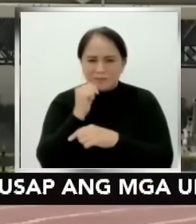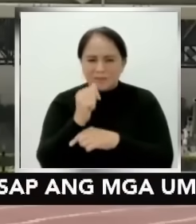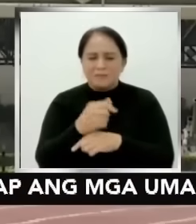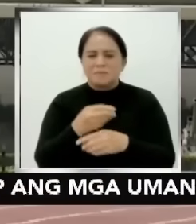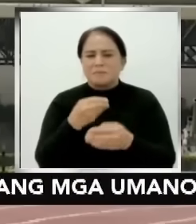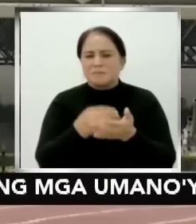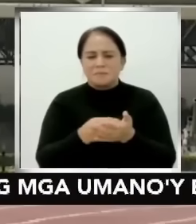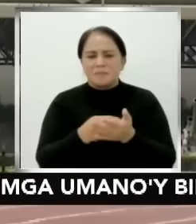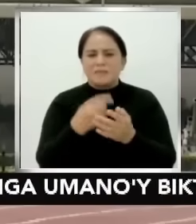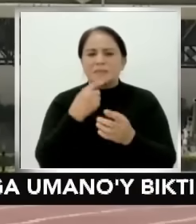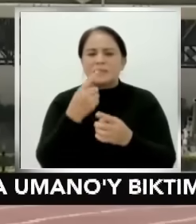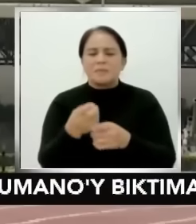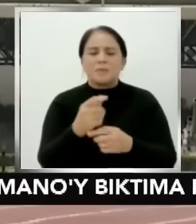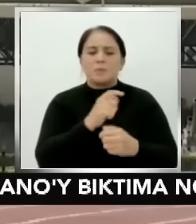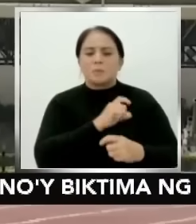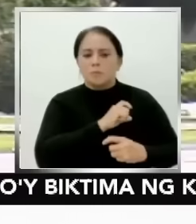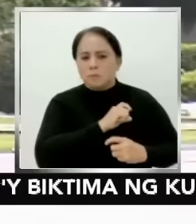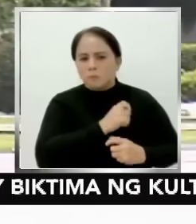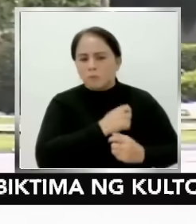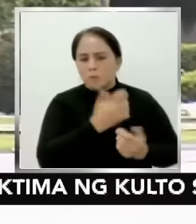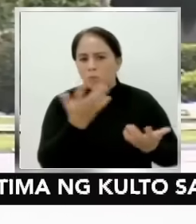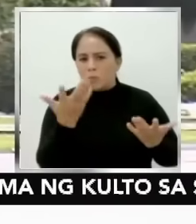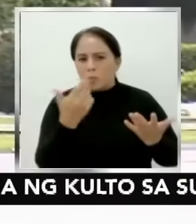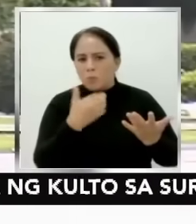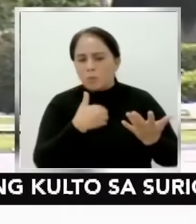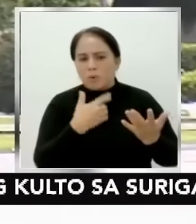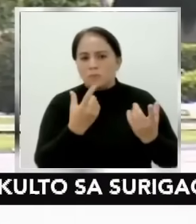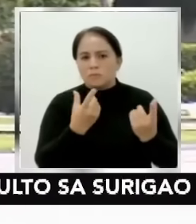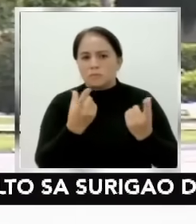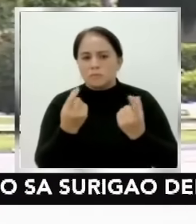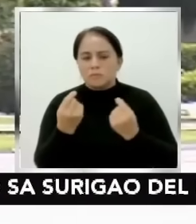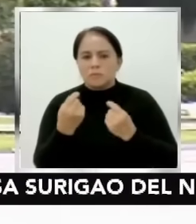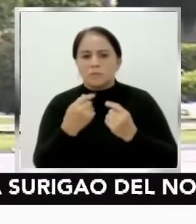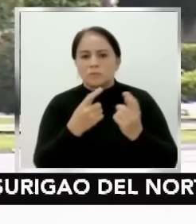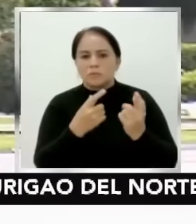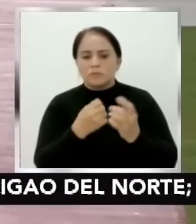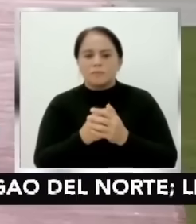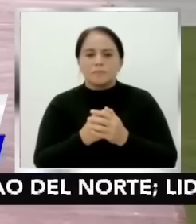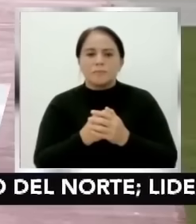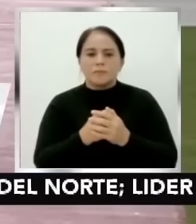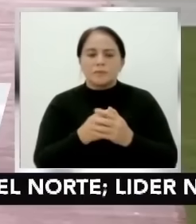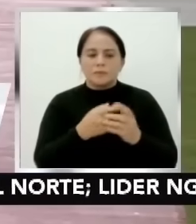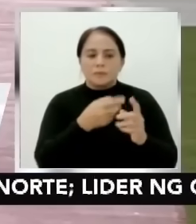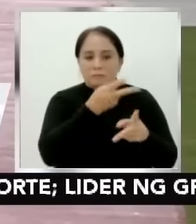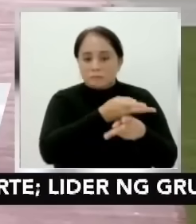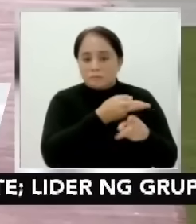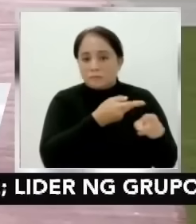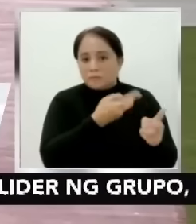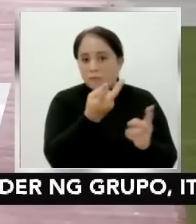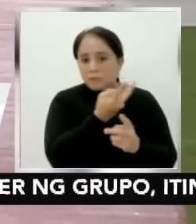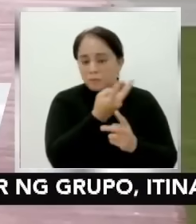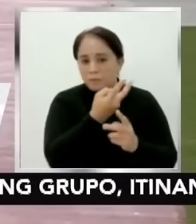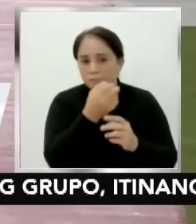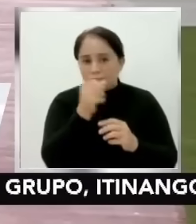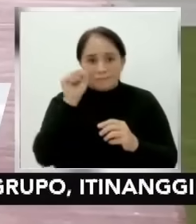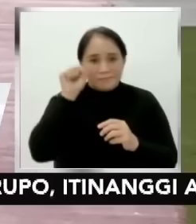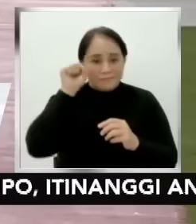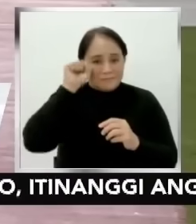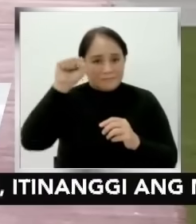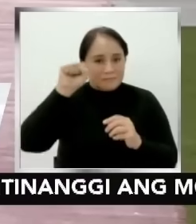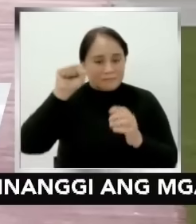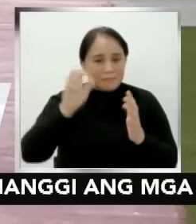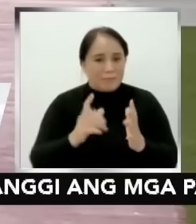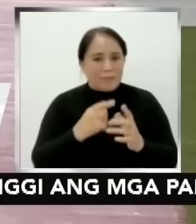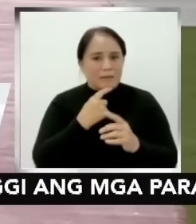ng Philippine Army, walang sibakan sa ngayon sa mga tauhan nilang humawak sa dalawang aktivista. Hindi mo natin na bigla na lang i-delete because of